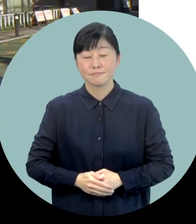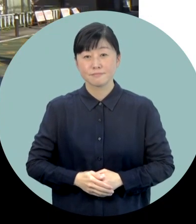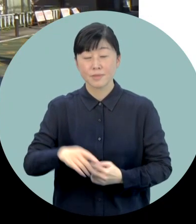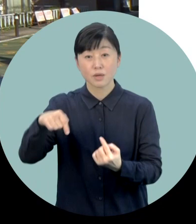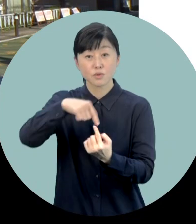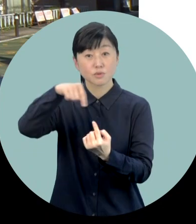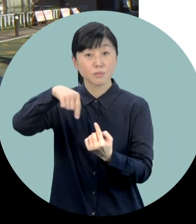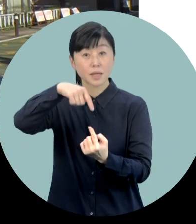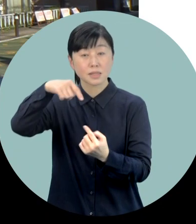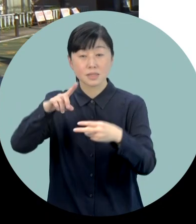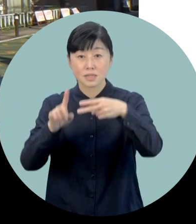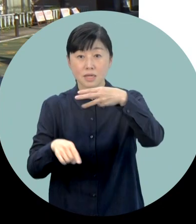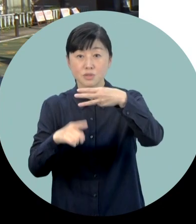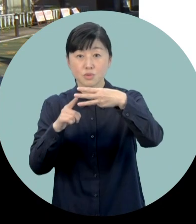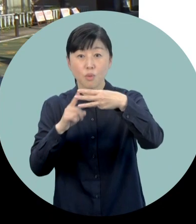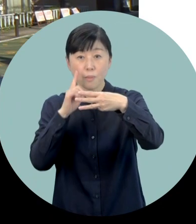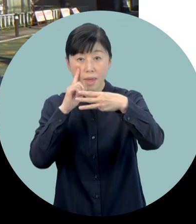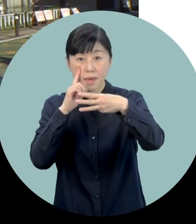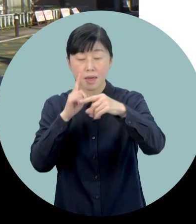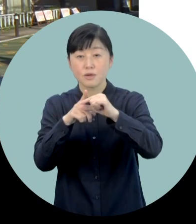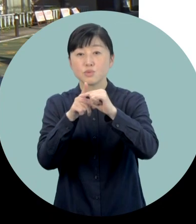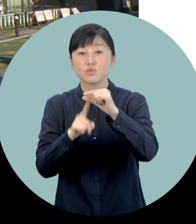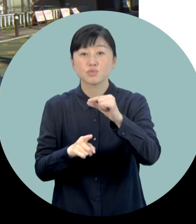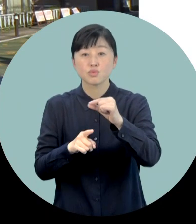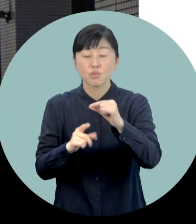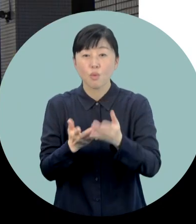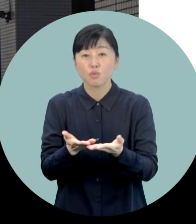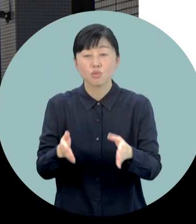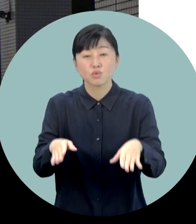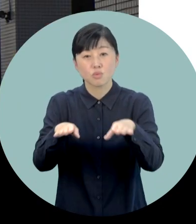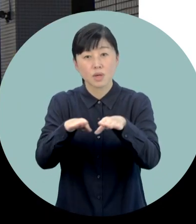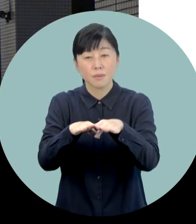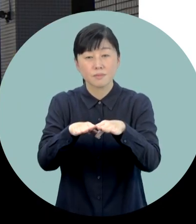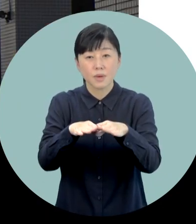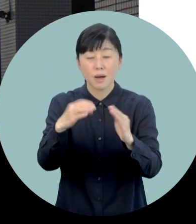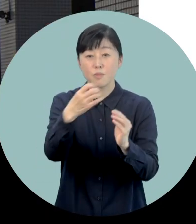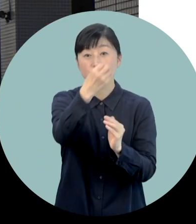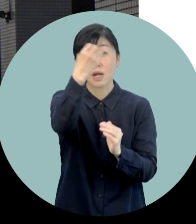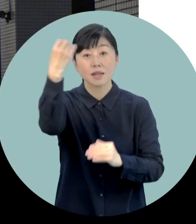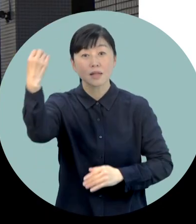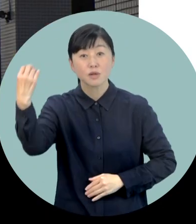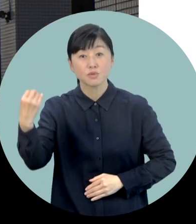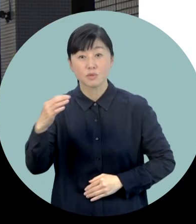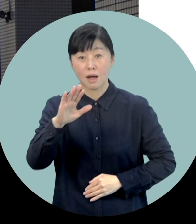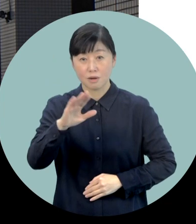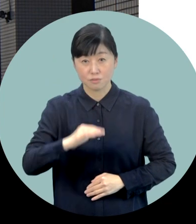鶴巻3丁目の中央図書館にはプラネタリウムがあります。